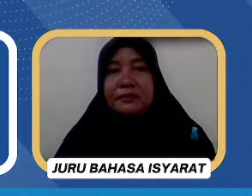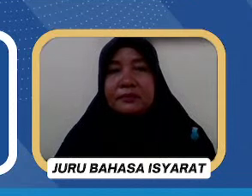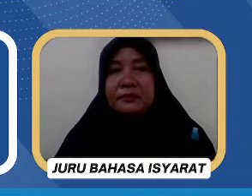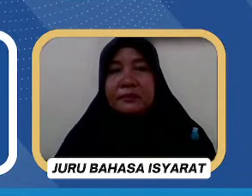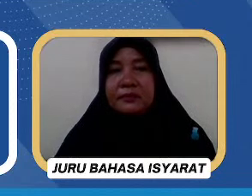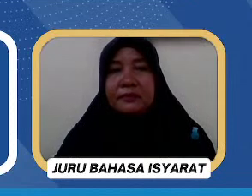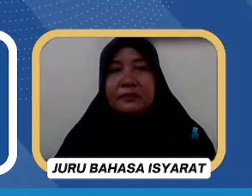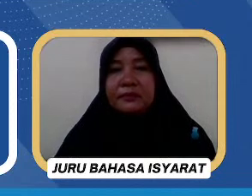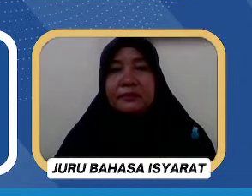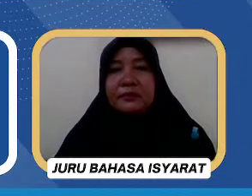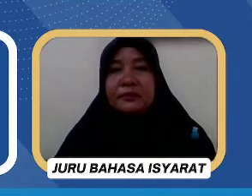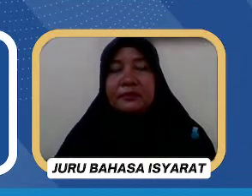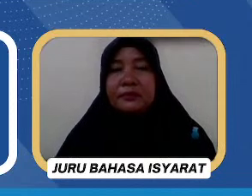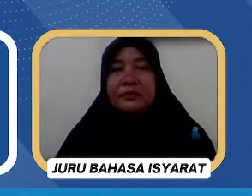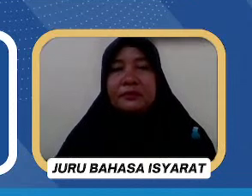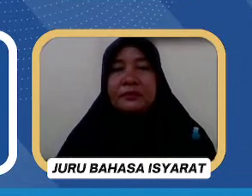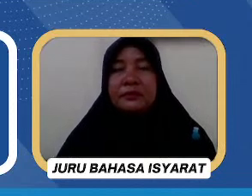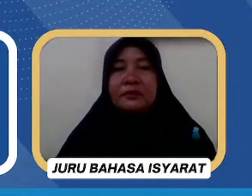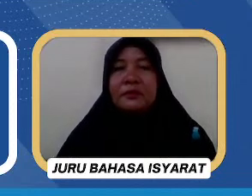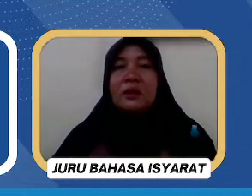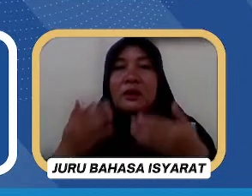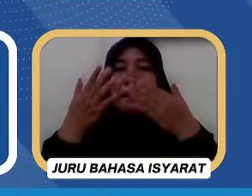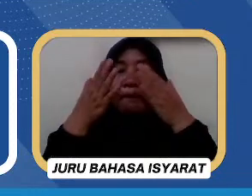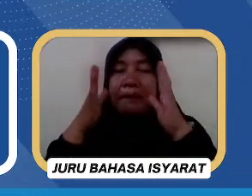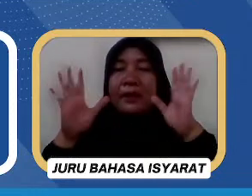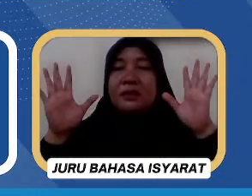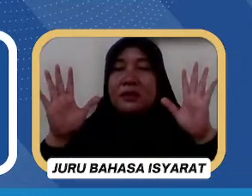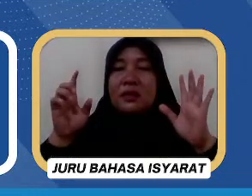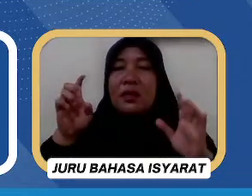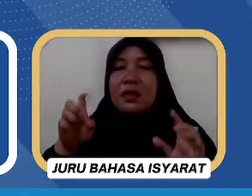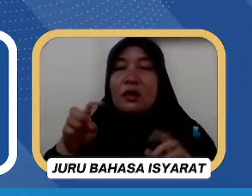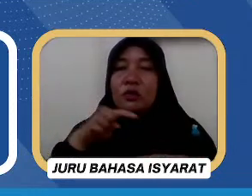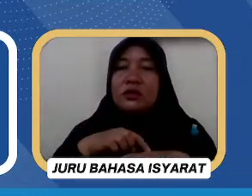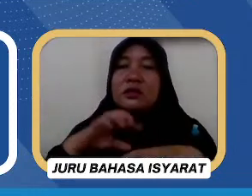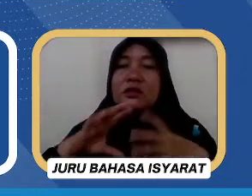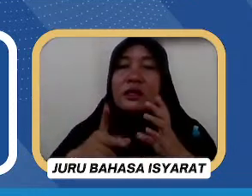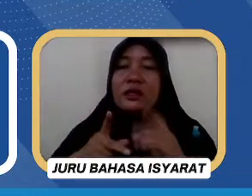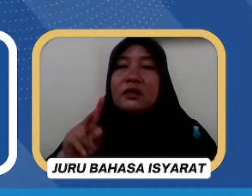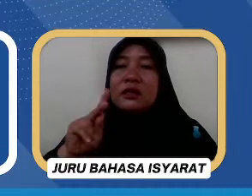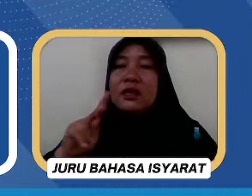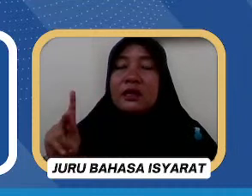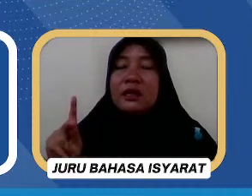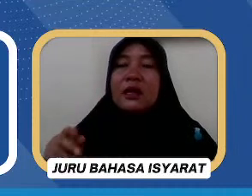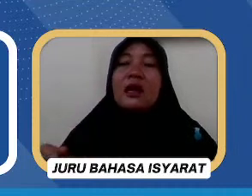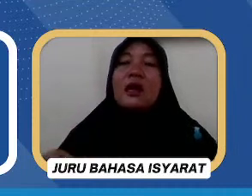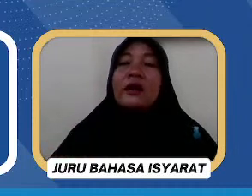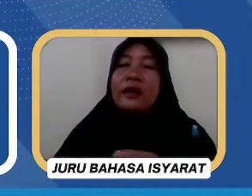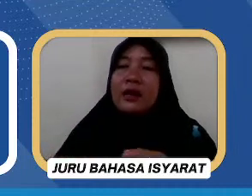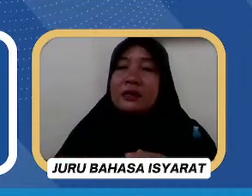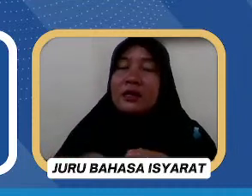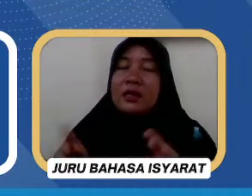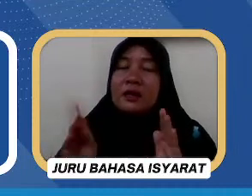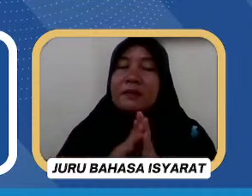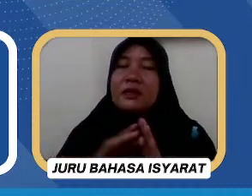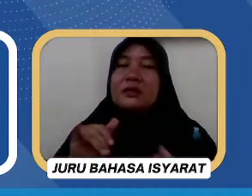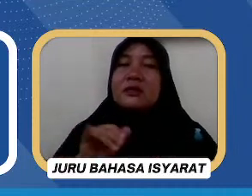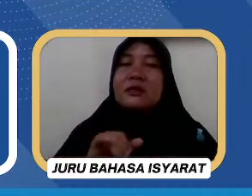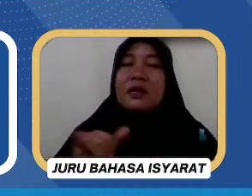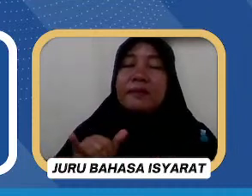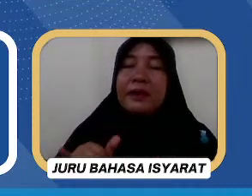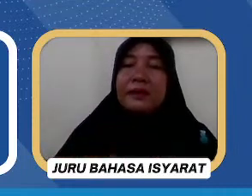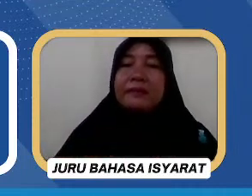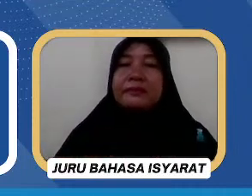Pancasila perlu dijadikan dasar bersama untuk dalam kita perlu menginternalisasi nilai-nilai Pancasila dan Bhinneka Tunggal